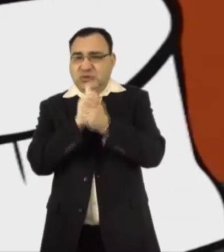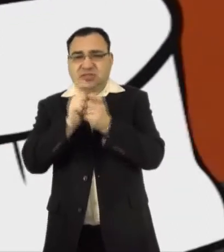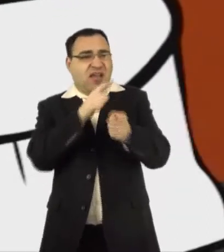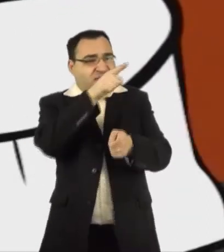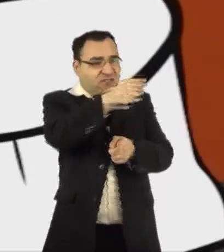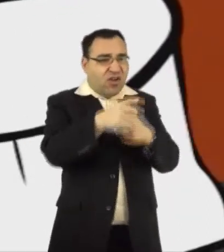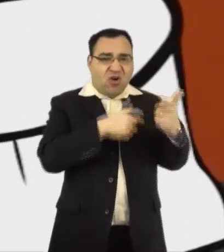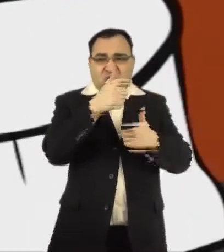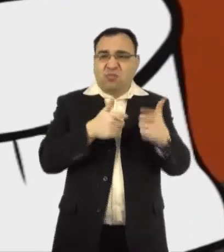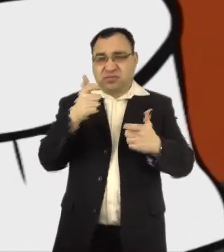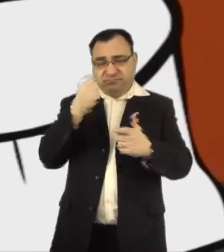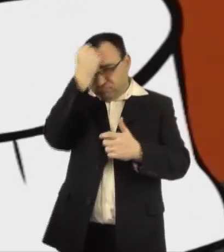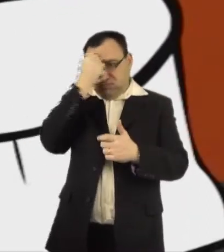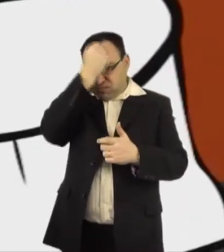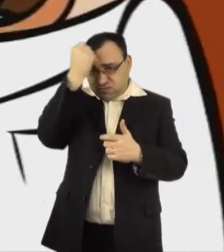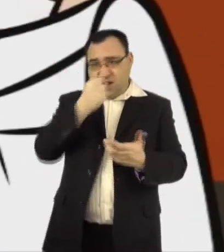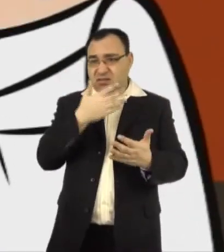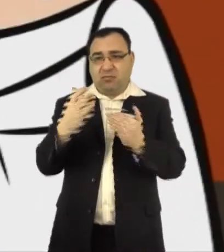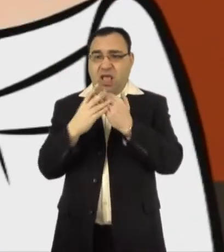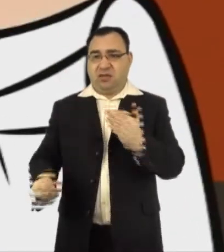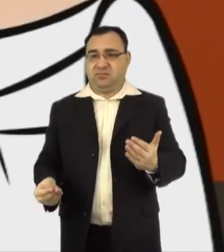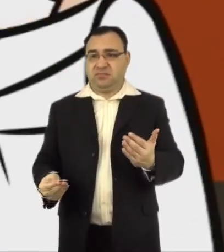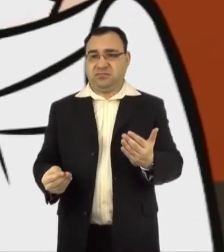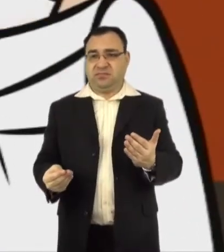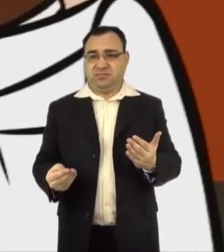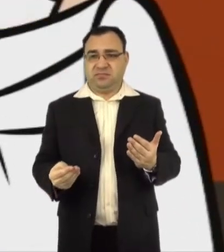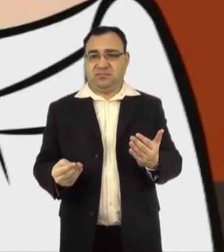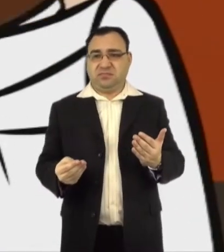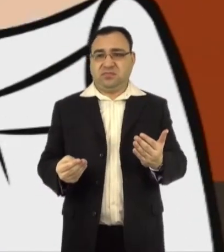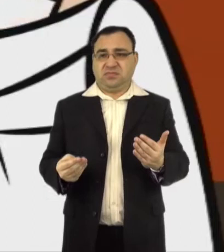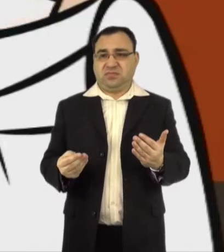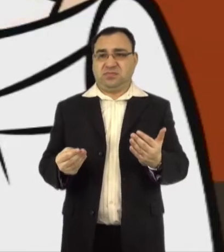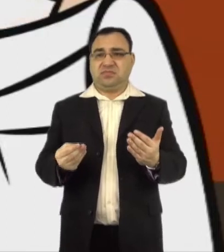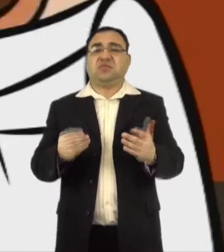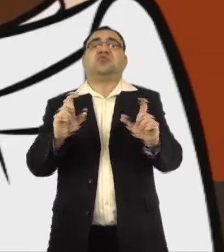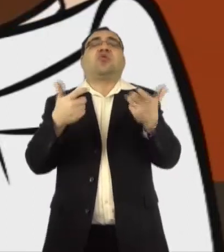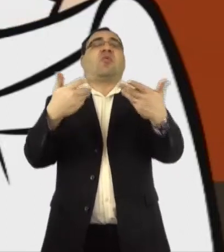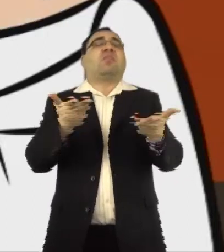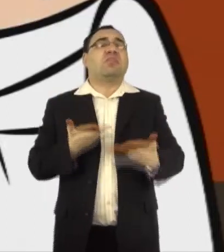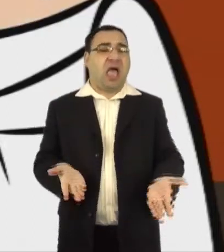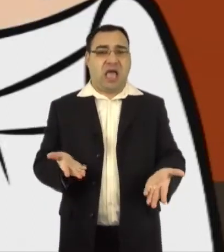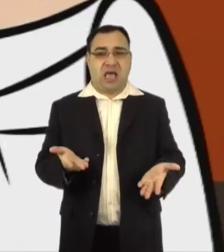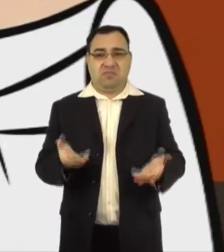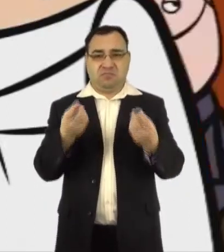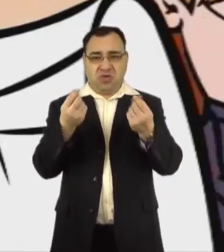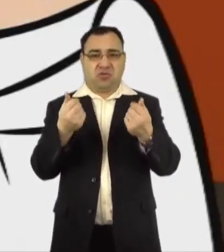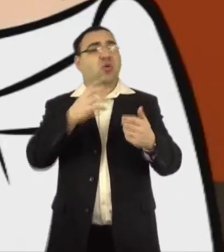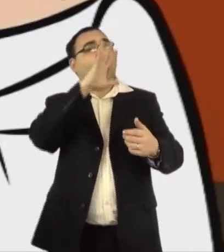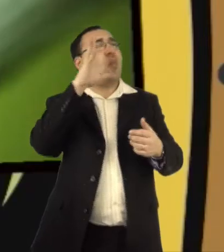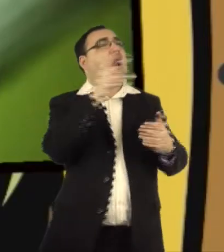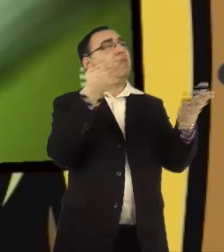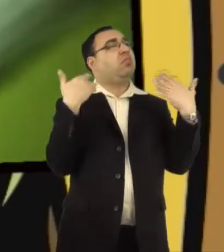ekspertyzy? Wy jesteście oszołomy, a nie eksperci. Turkuć podjadek nie przysporzy nam bogactwa. Ale za to jest